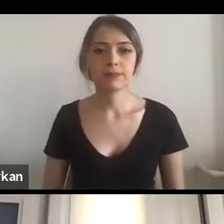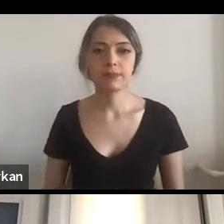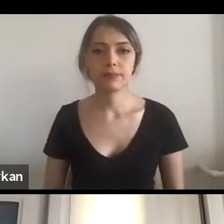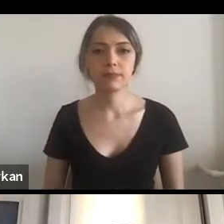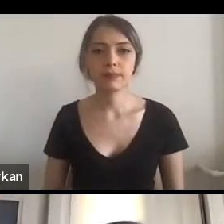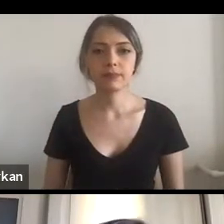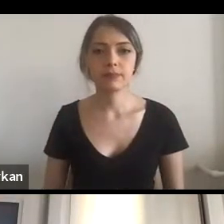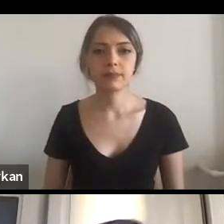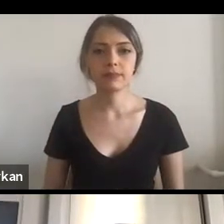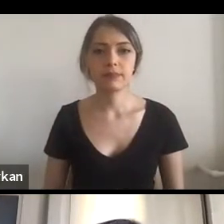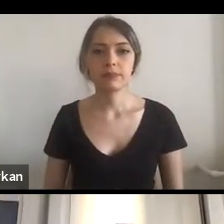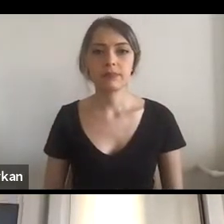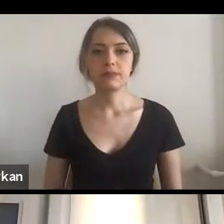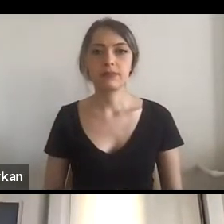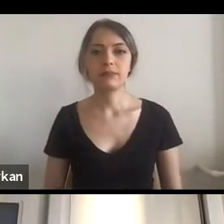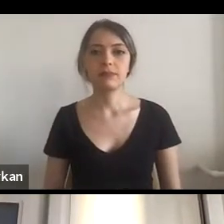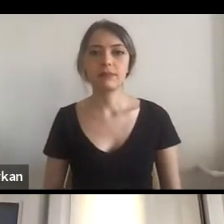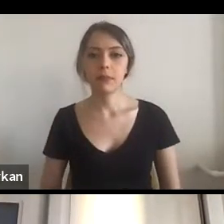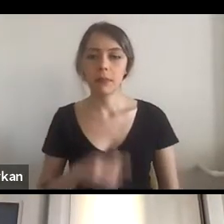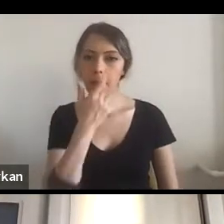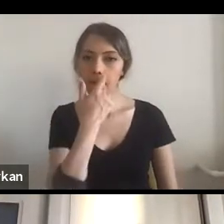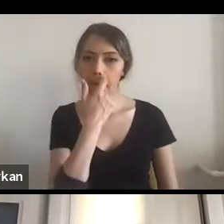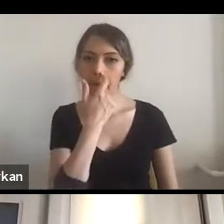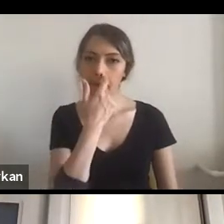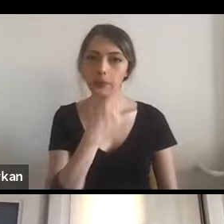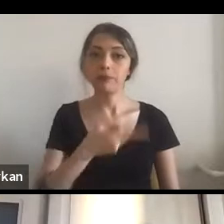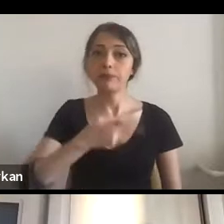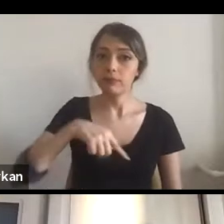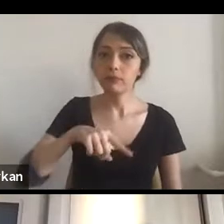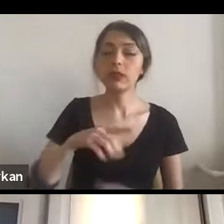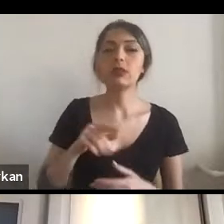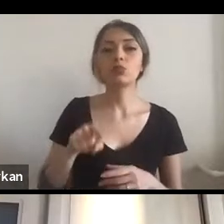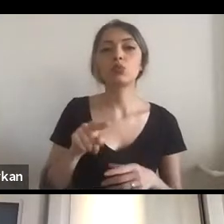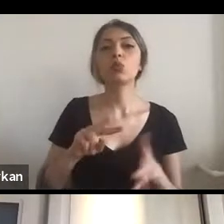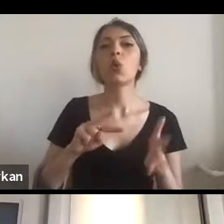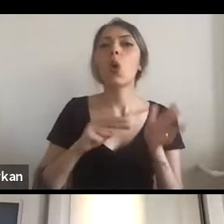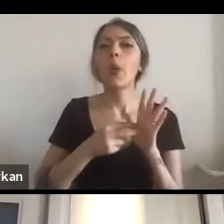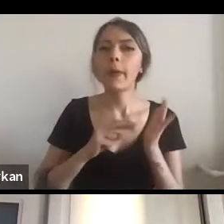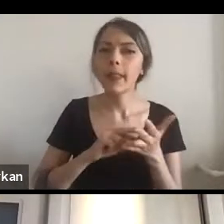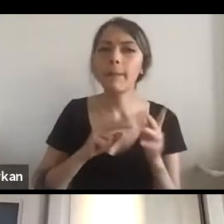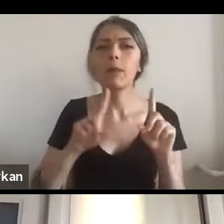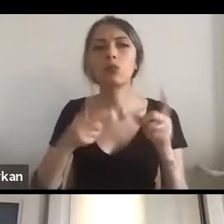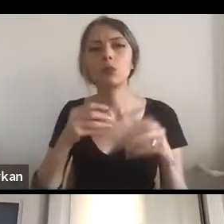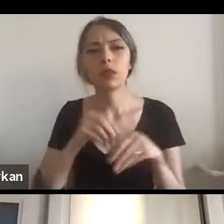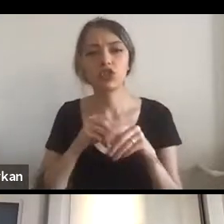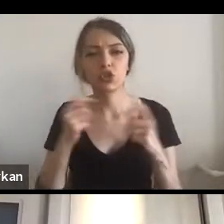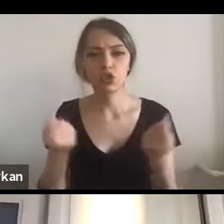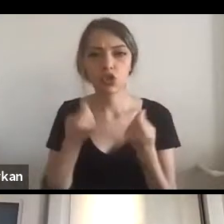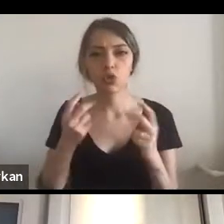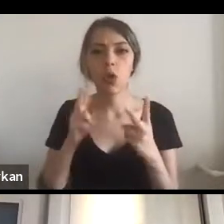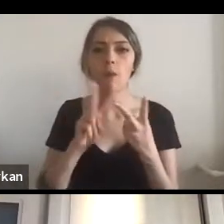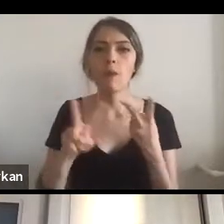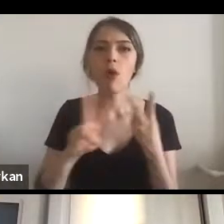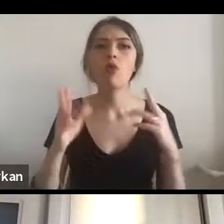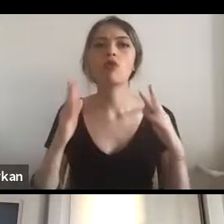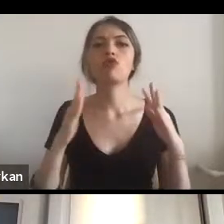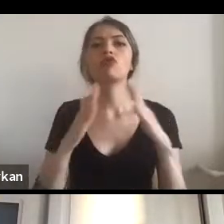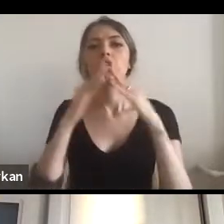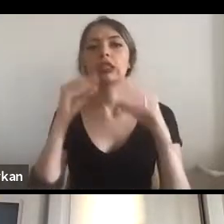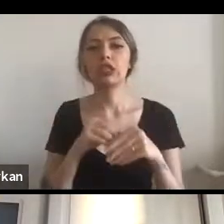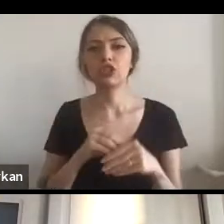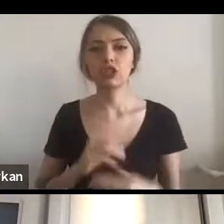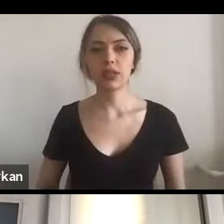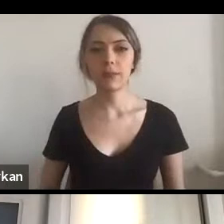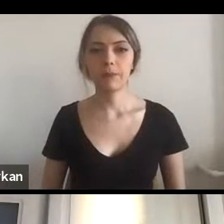Ben söz alayım Duygu Hanım. Biz de aslında biraz onun yöntemlerini düşünüyoruz Mor Çatı'da da. Çünkü aslında